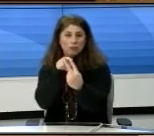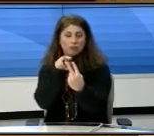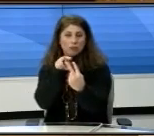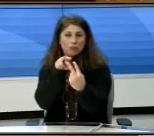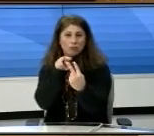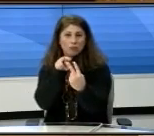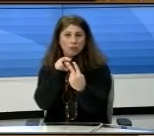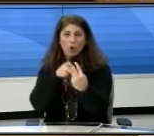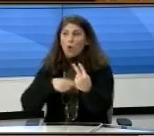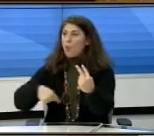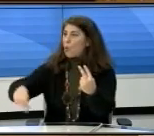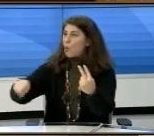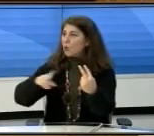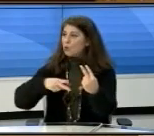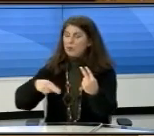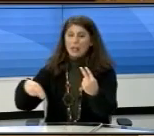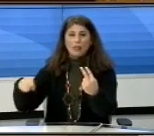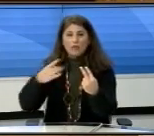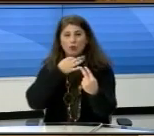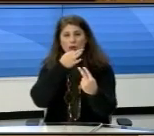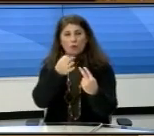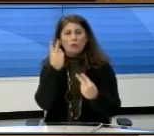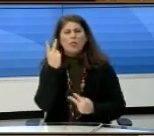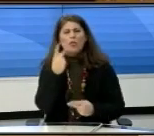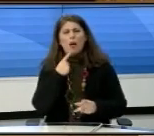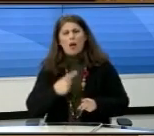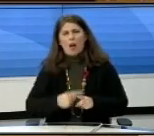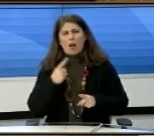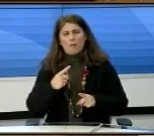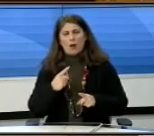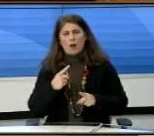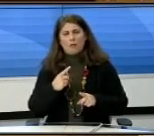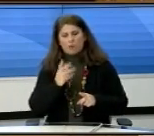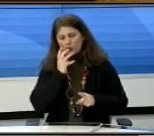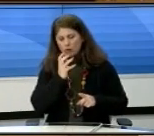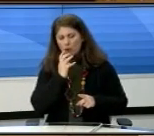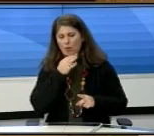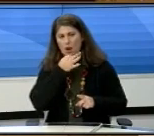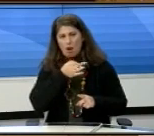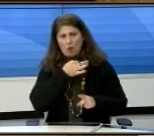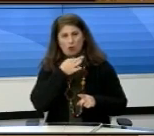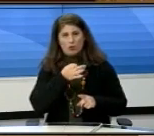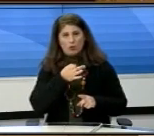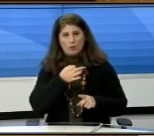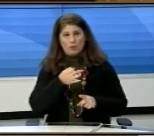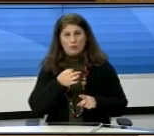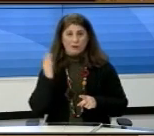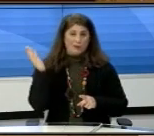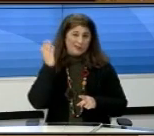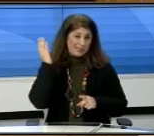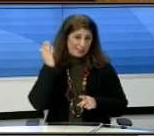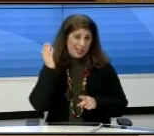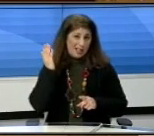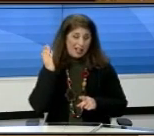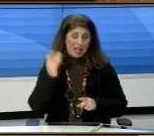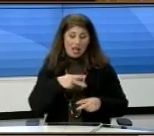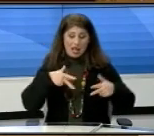τους συναδέλφους και να πούμε δύο απλά σταρά τα λόγια. Πρώτον, το δίθεν επιτελικό